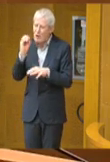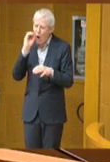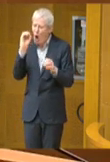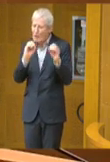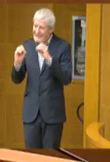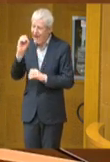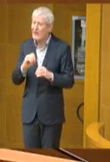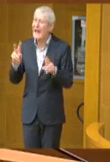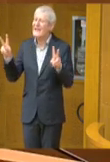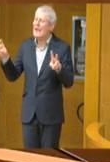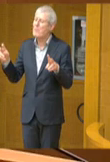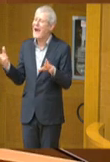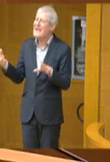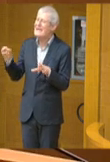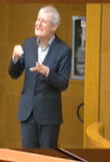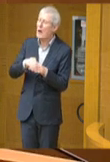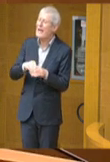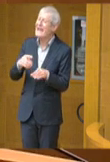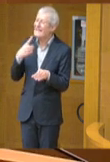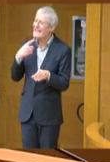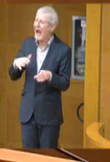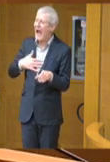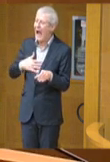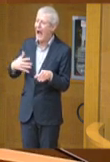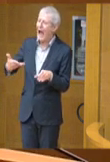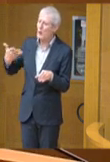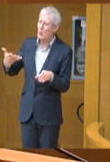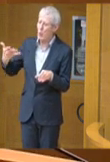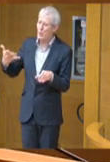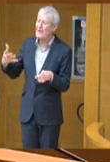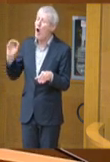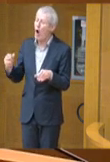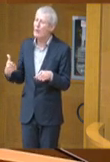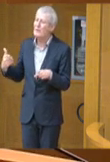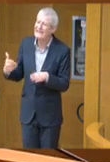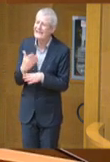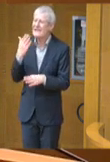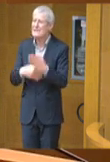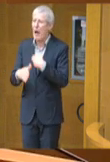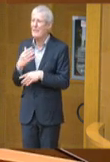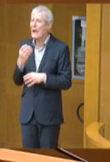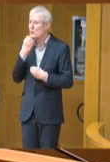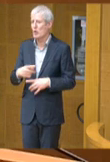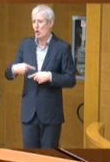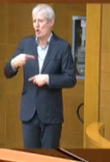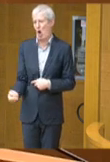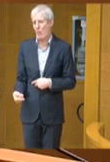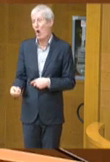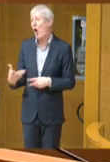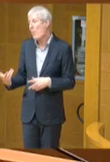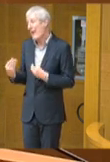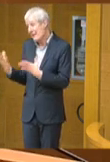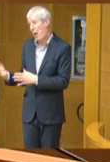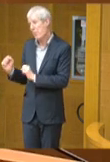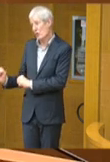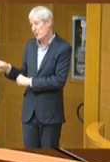tema dell'inserimento scolastico di adulti con una disabilità sopravvenuta, per studiare il modo migliore per garantire agli adulti infortunati una